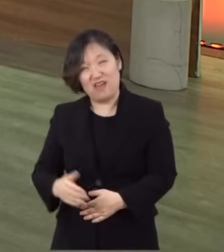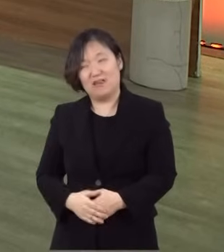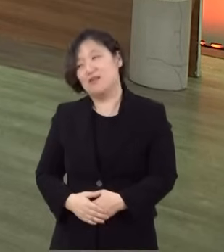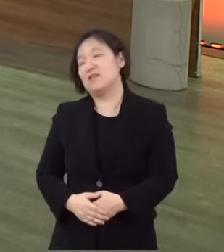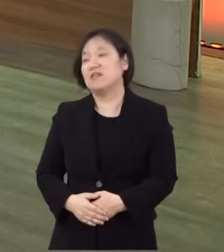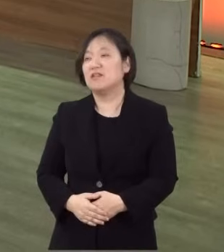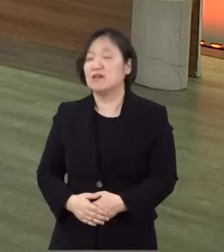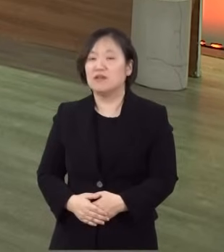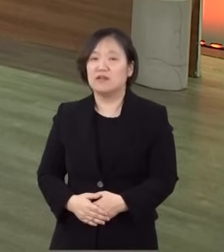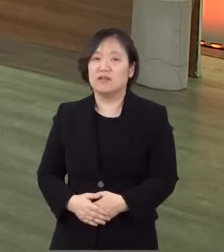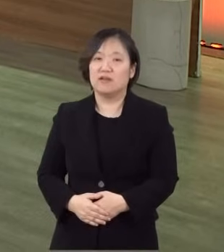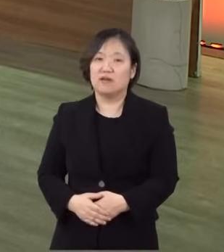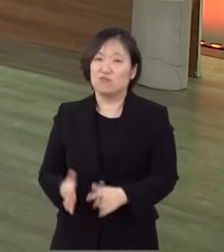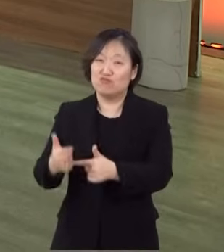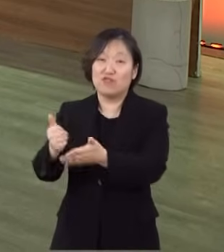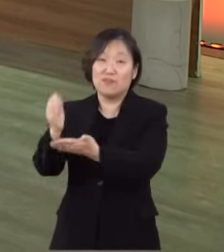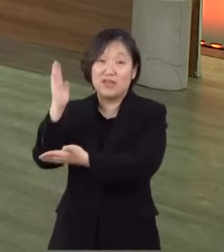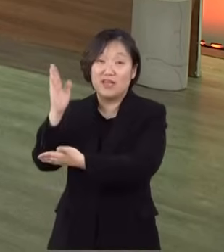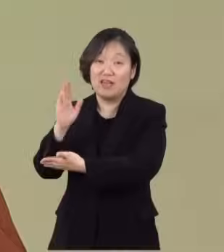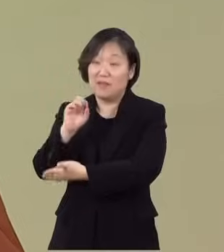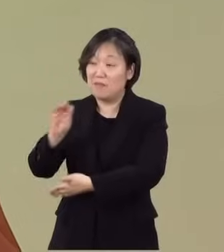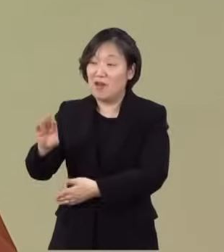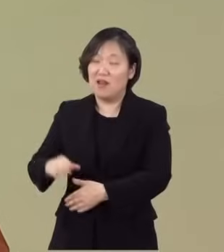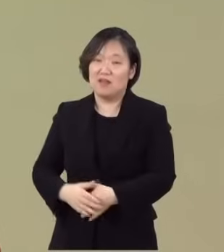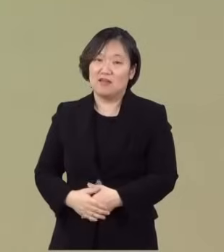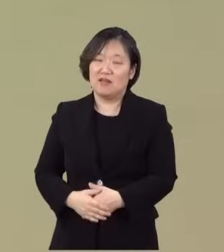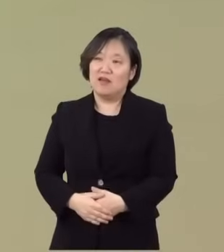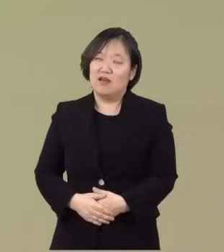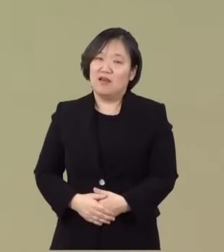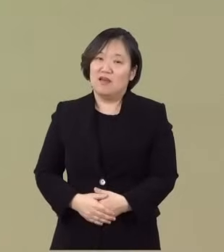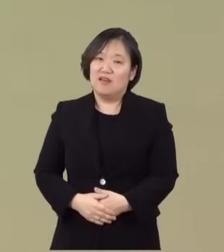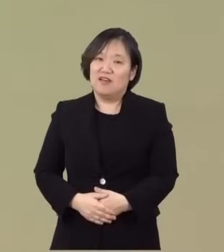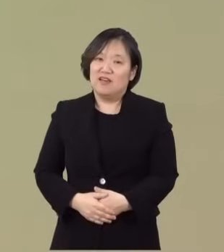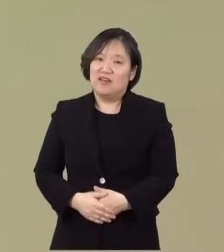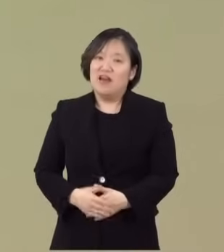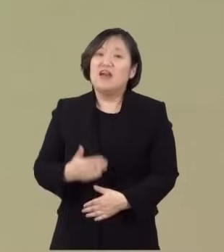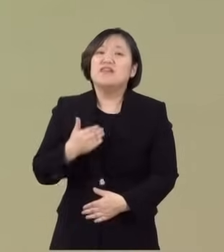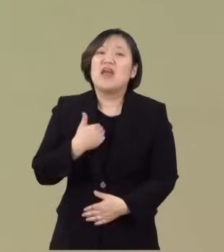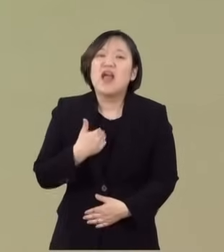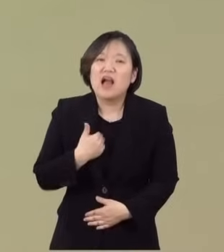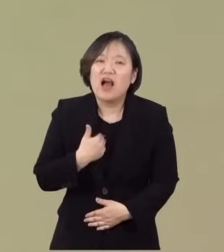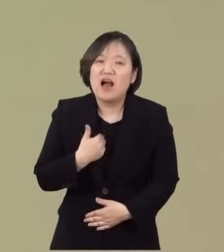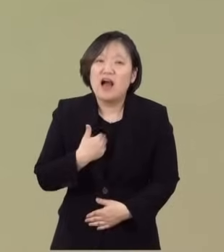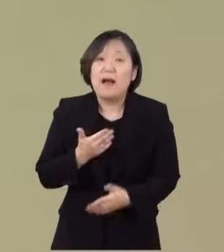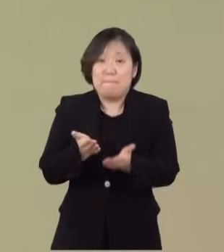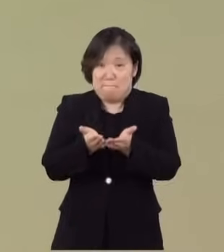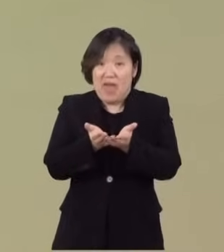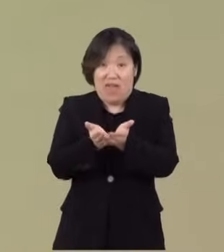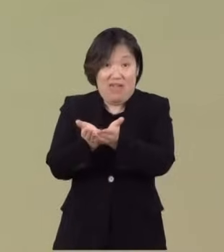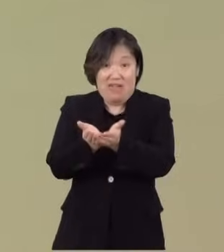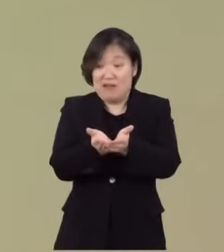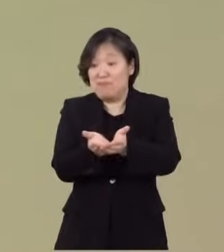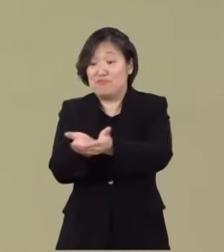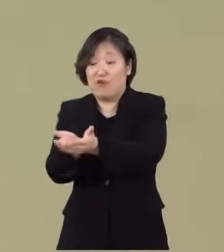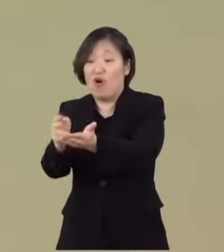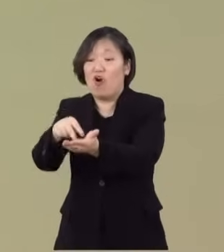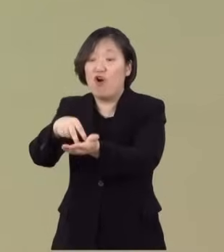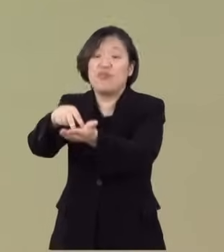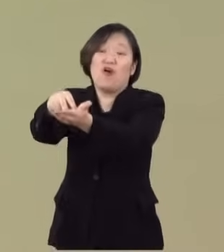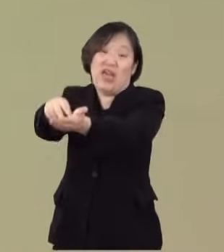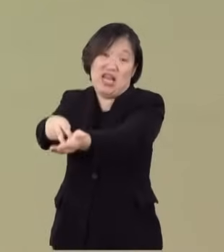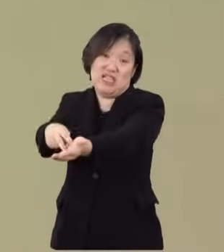머리 깎은 출가 자시요 제가 제가 배를 태워